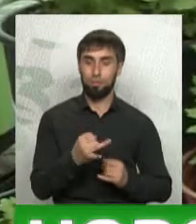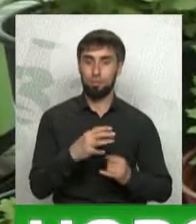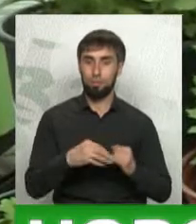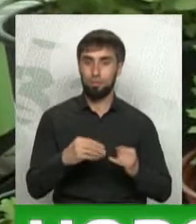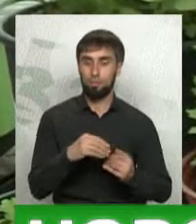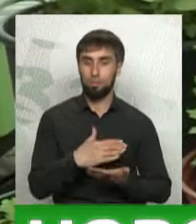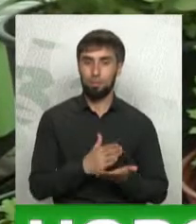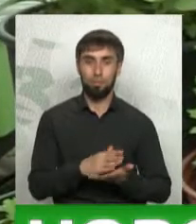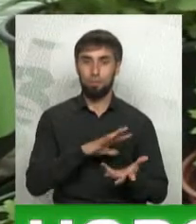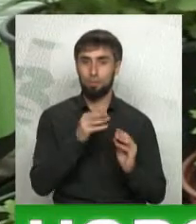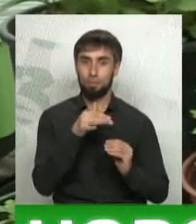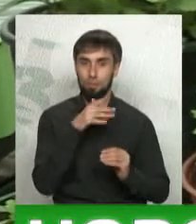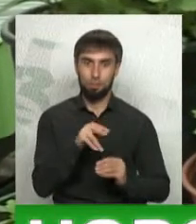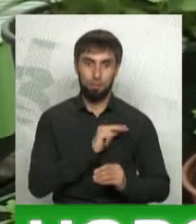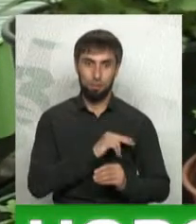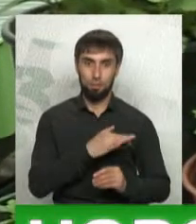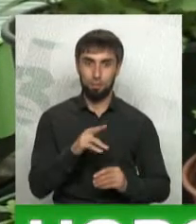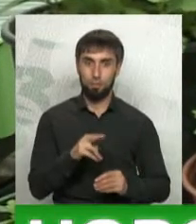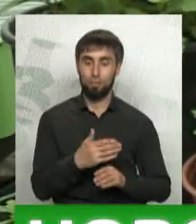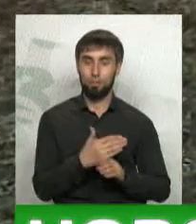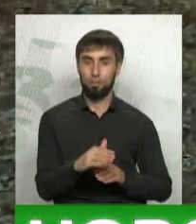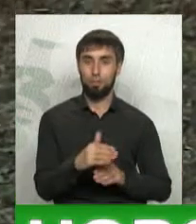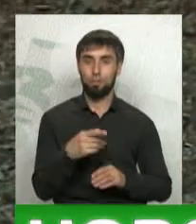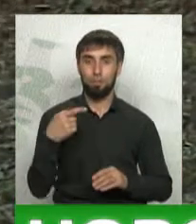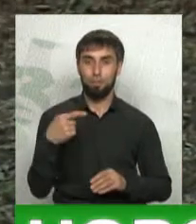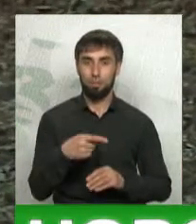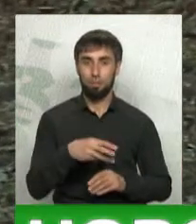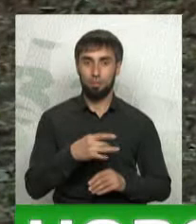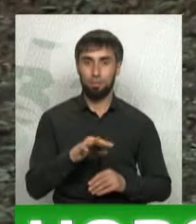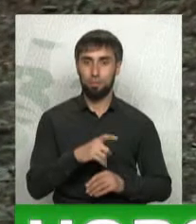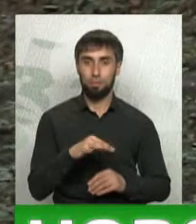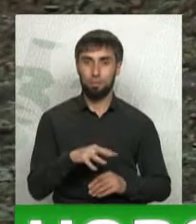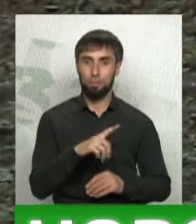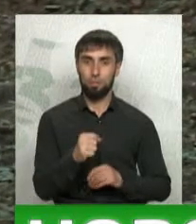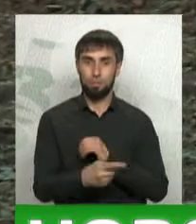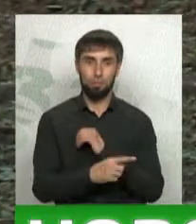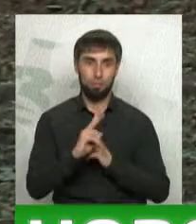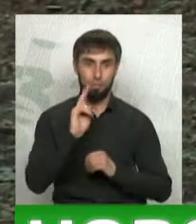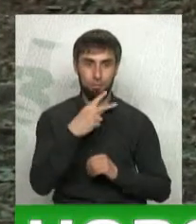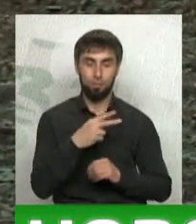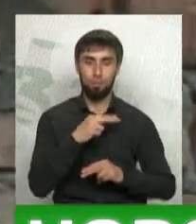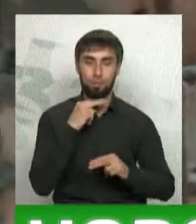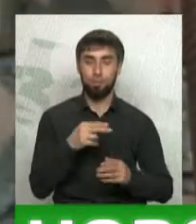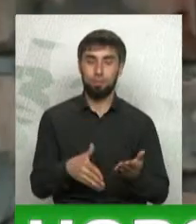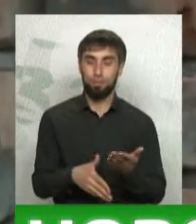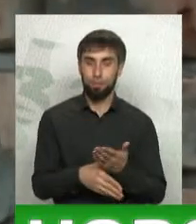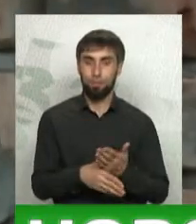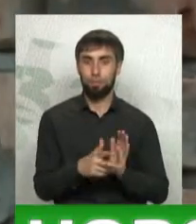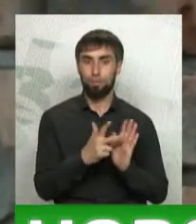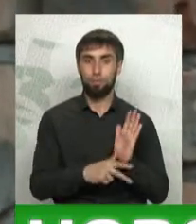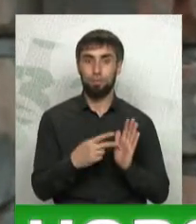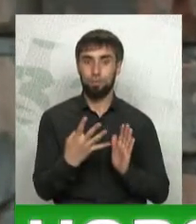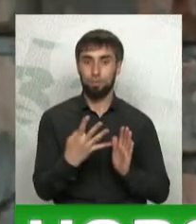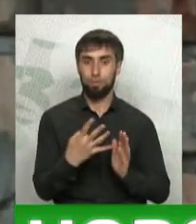участком. Всего за весь период работы фонда выдано более 1000 микрозаймов. За последние 2 года оказали поддержку